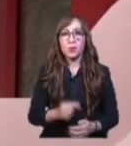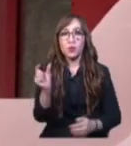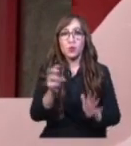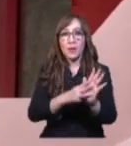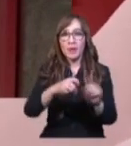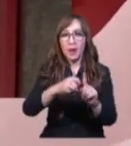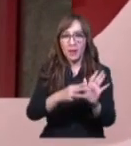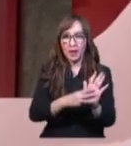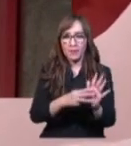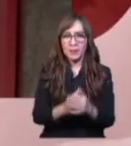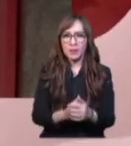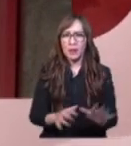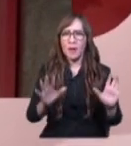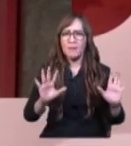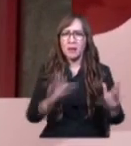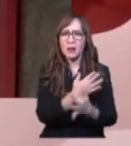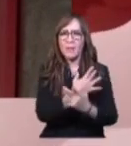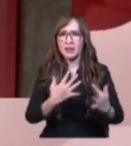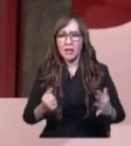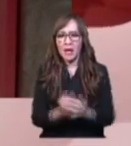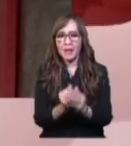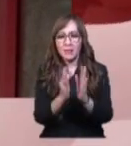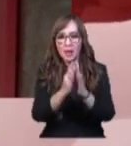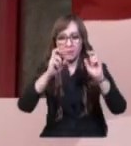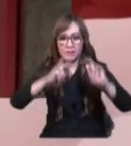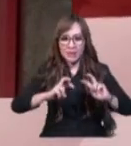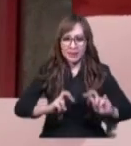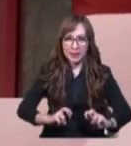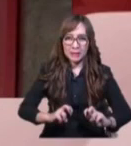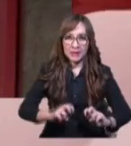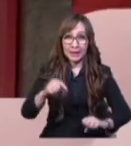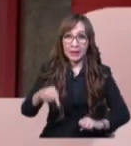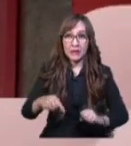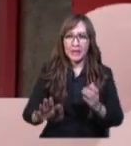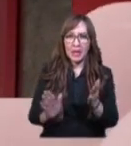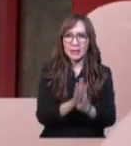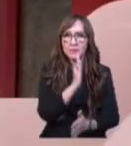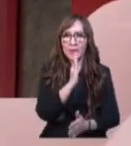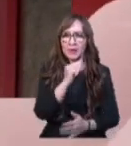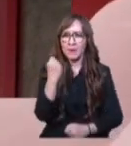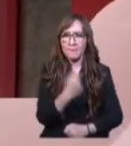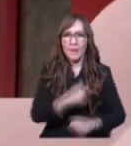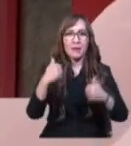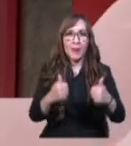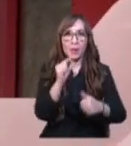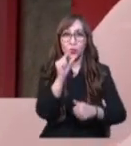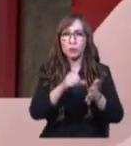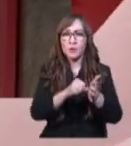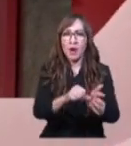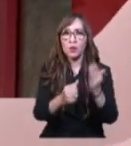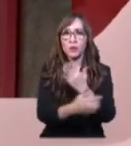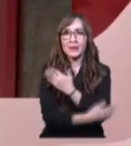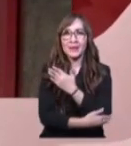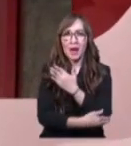banyaknya penduduk di Indonesia ini, dengan berbagai resource yang kita punya, ini adalah kesempatan terbaik kita untuk membantu negara kita